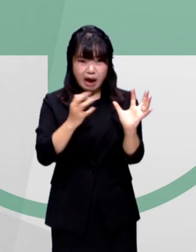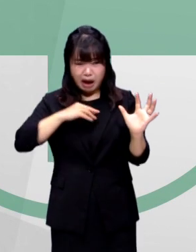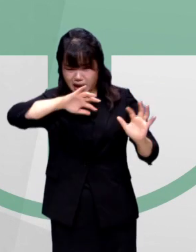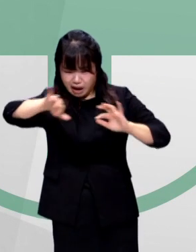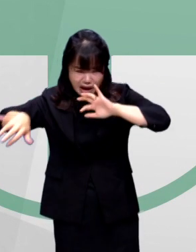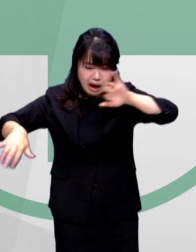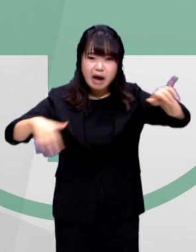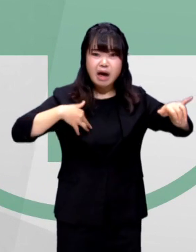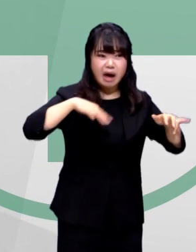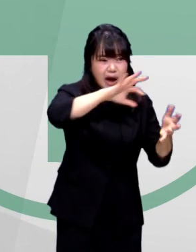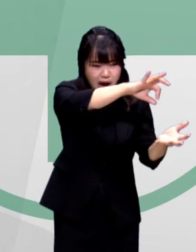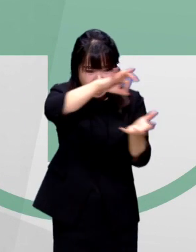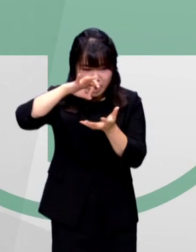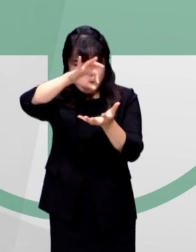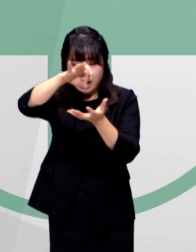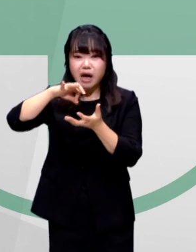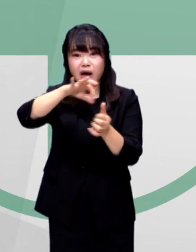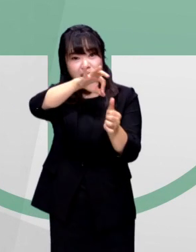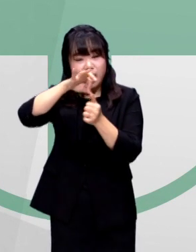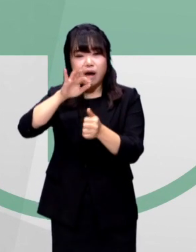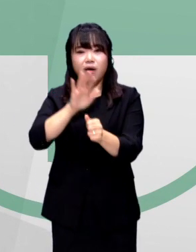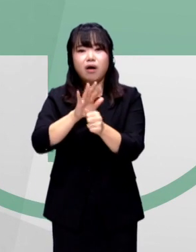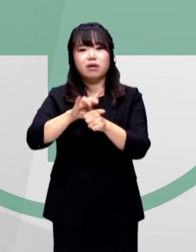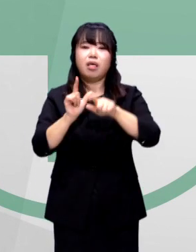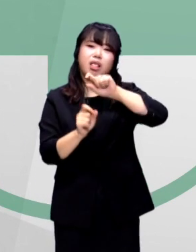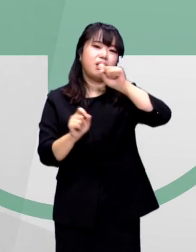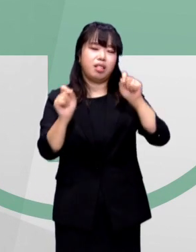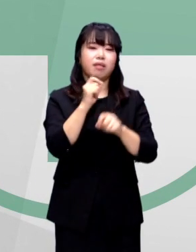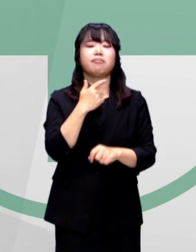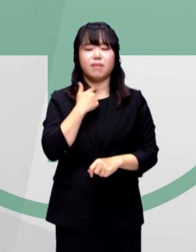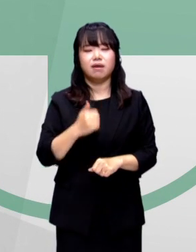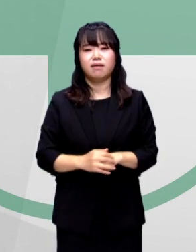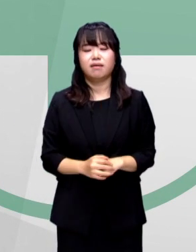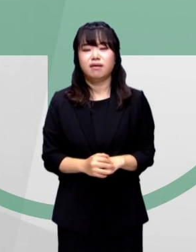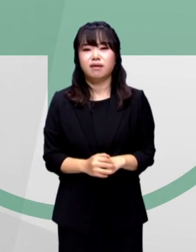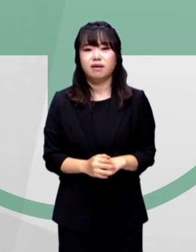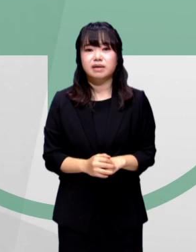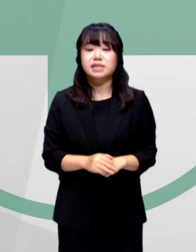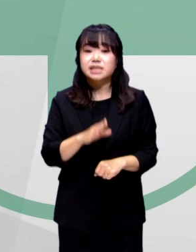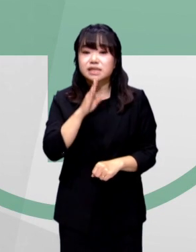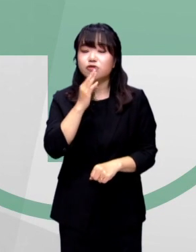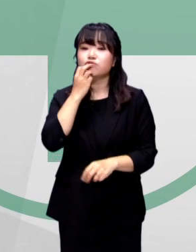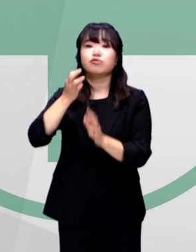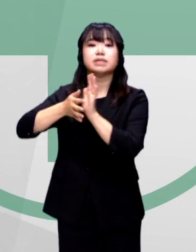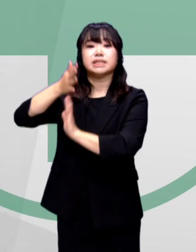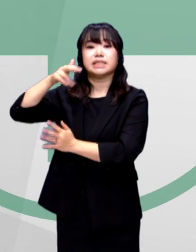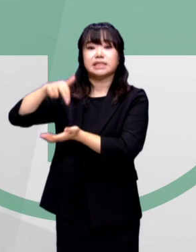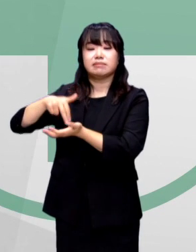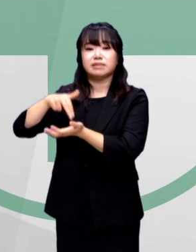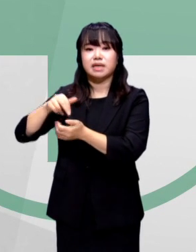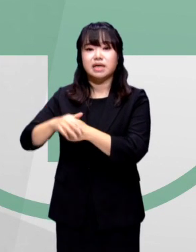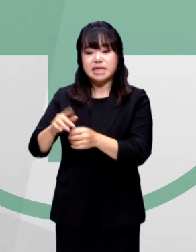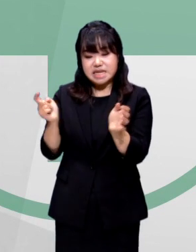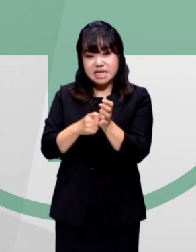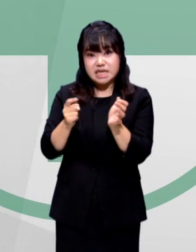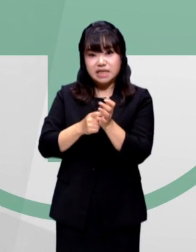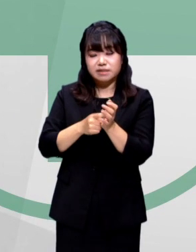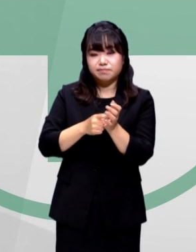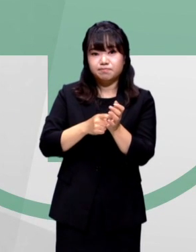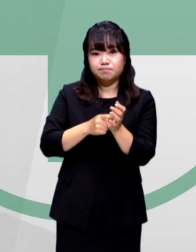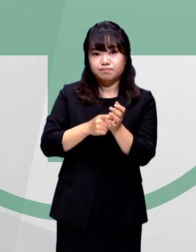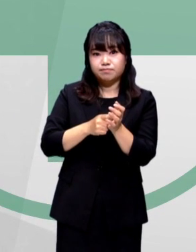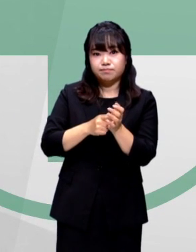현장을 빠져나오는데도 오래 걸리는 이런 상황들이 있었습니다. 사실은 서울시에서도 이제 방제도로 긴급수송로라는